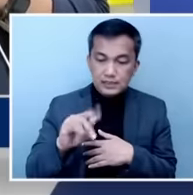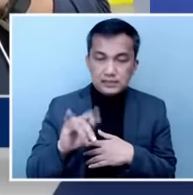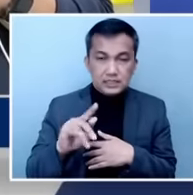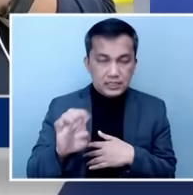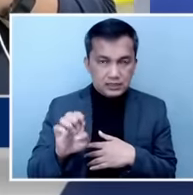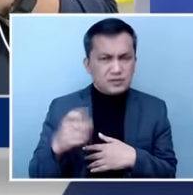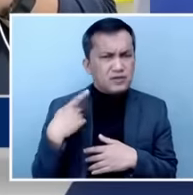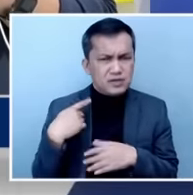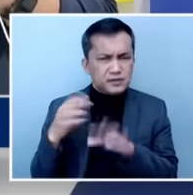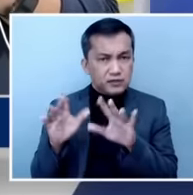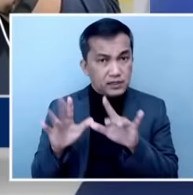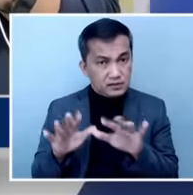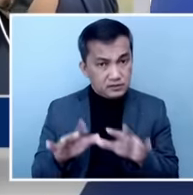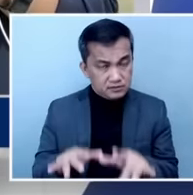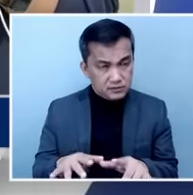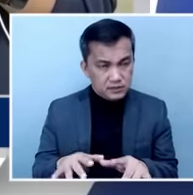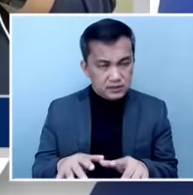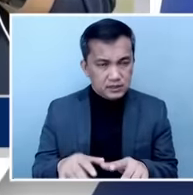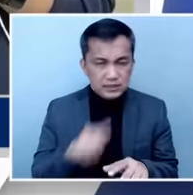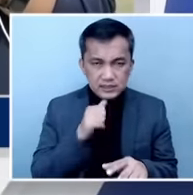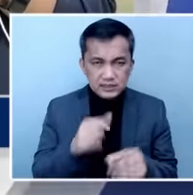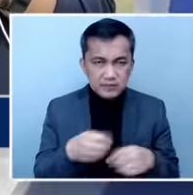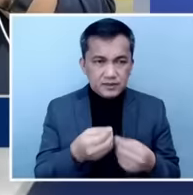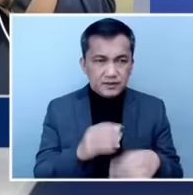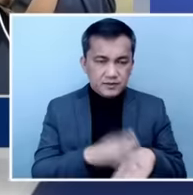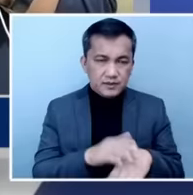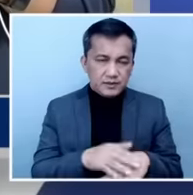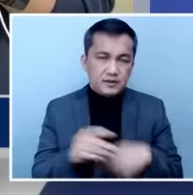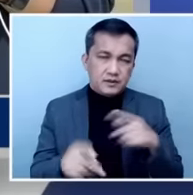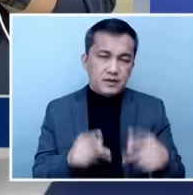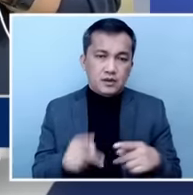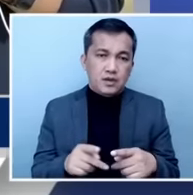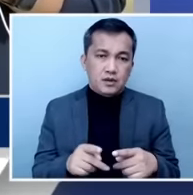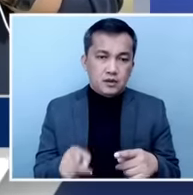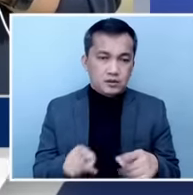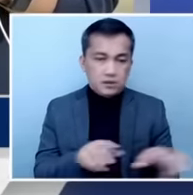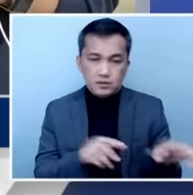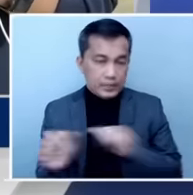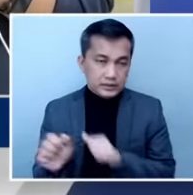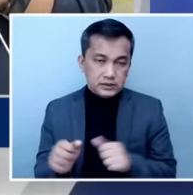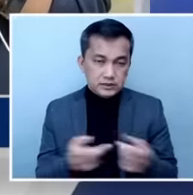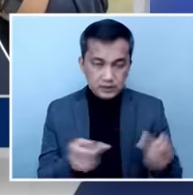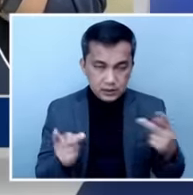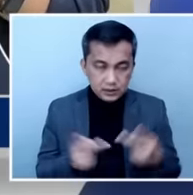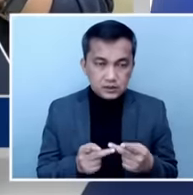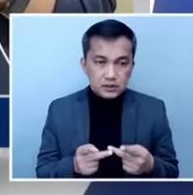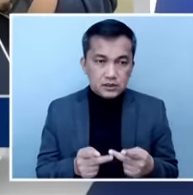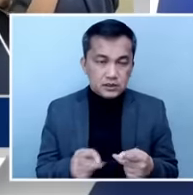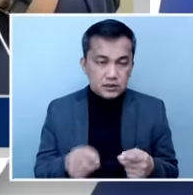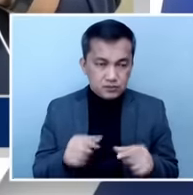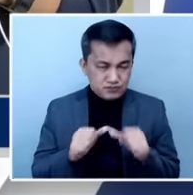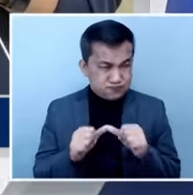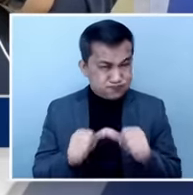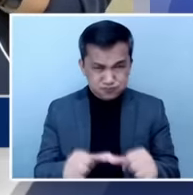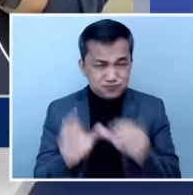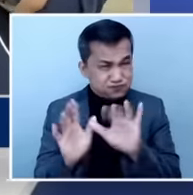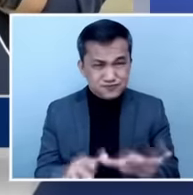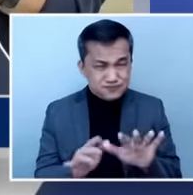na. Hindi ba minigamp babala muna ang mga residente na lumikas na sa lugar dahil nga sa patuloy na pag-ulan?